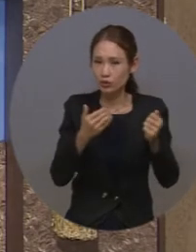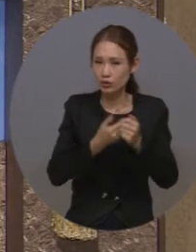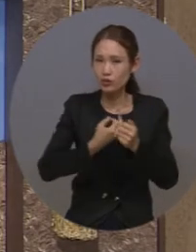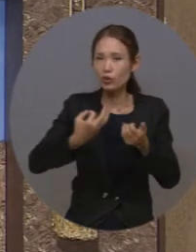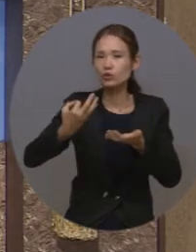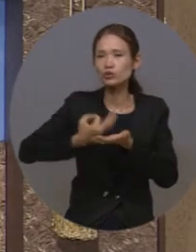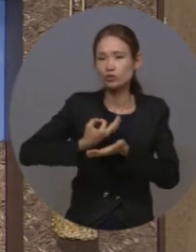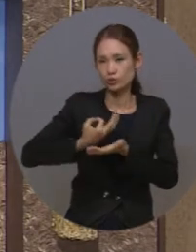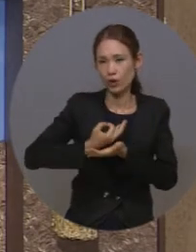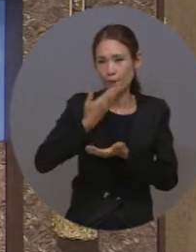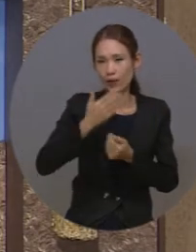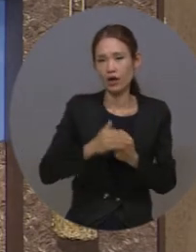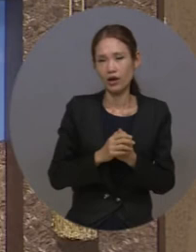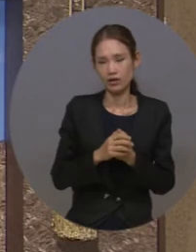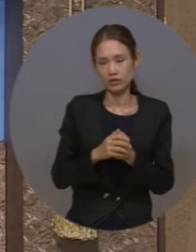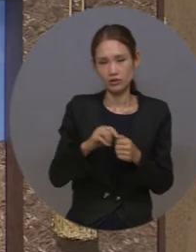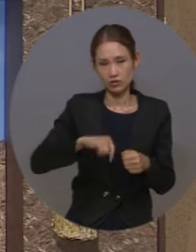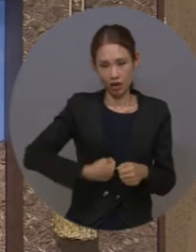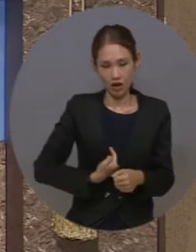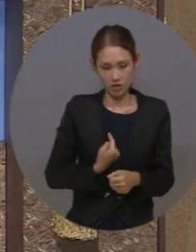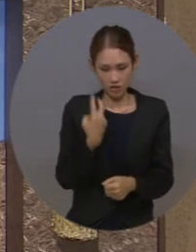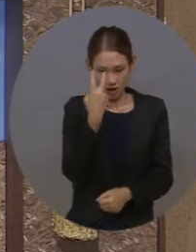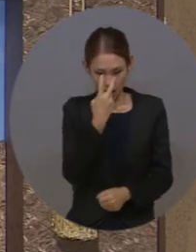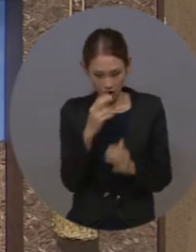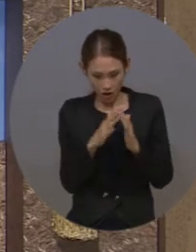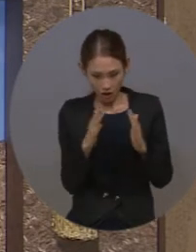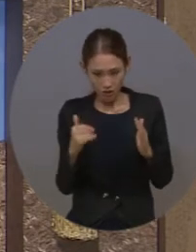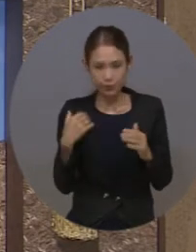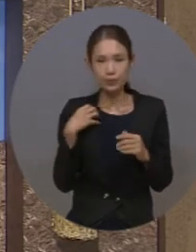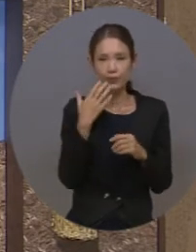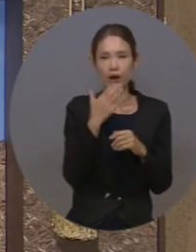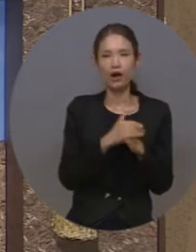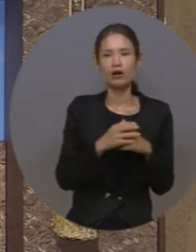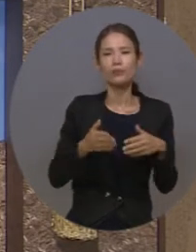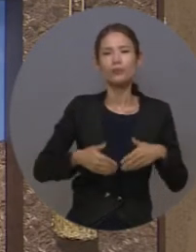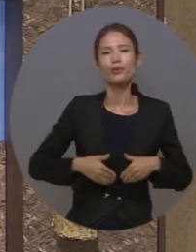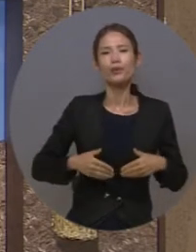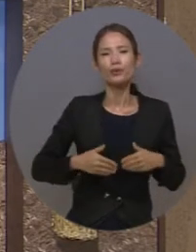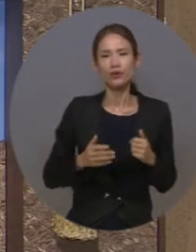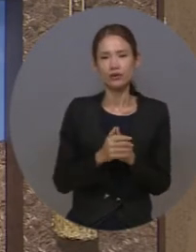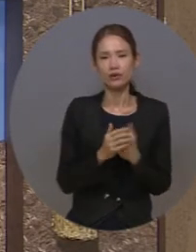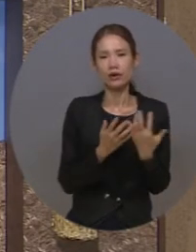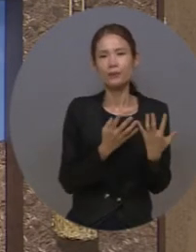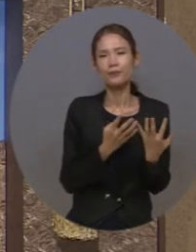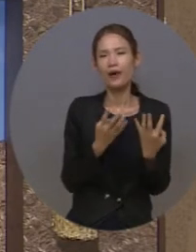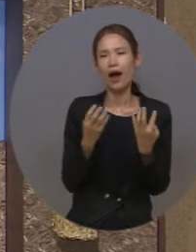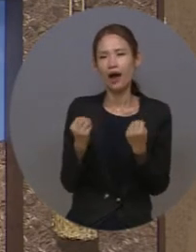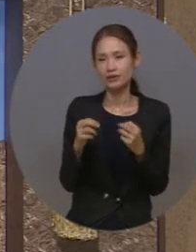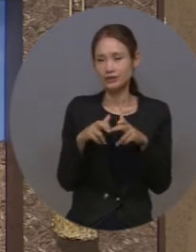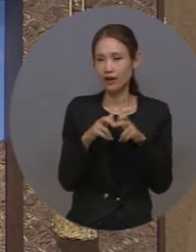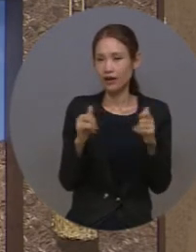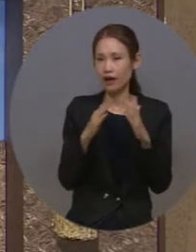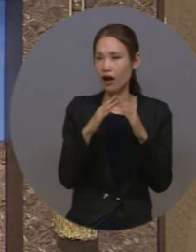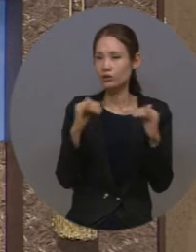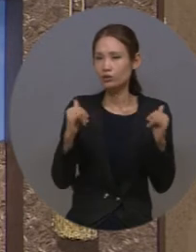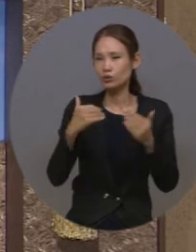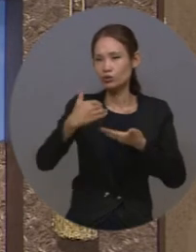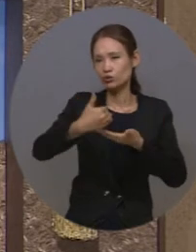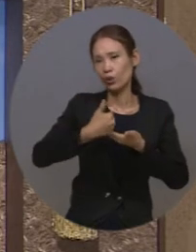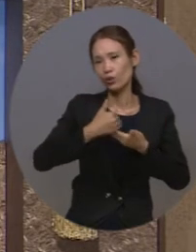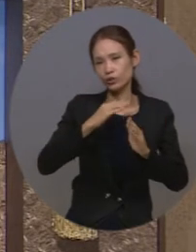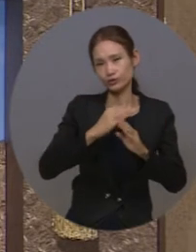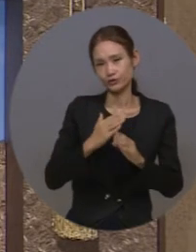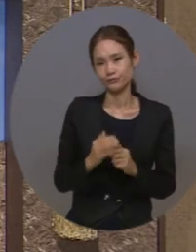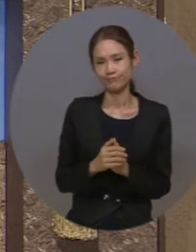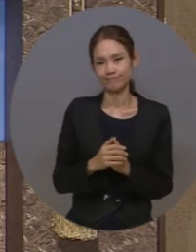수익도 되고 네. 자기 가족 자기가 케어해주고 그것이 좀 필요하지 않을까? 그렇죠. 또 많은 장애인 가족들이 그런 걸 요구하고 있습니다.